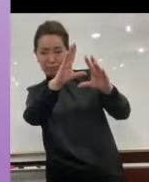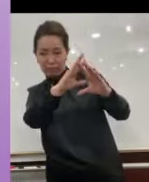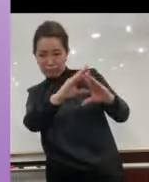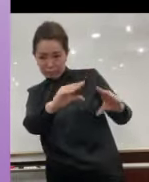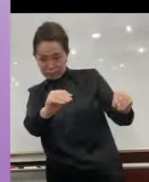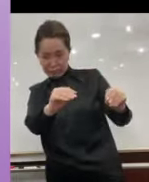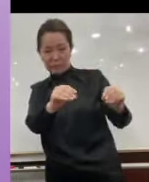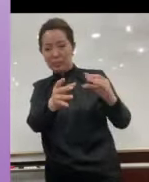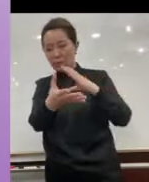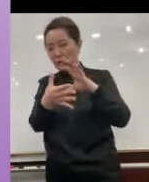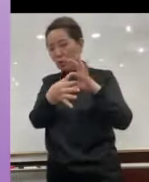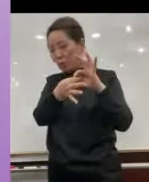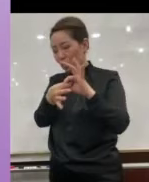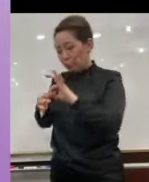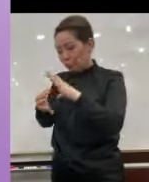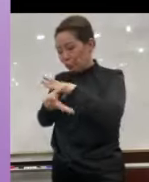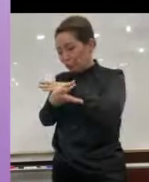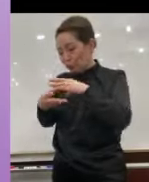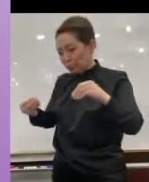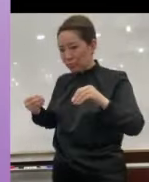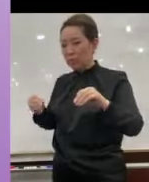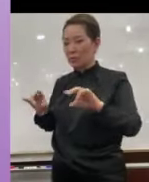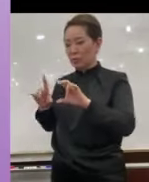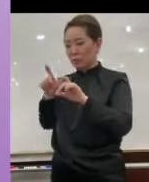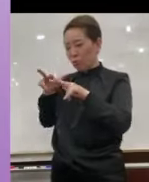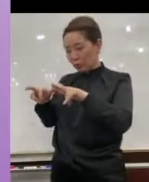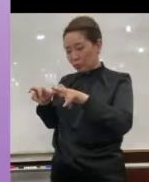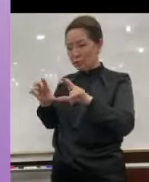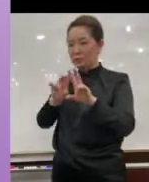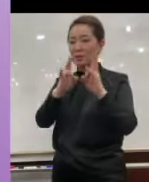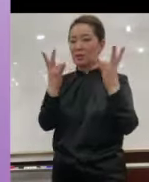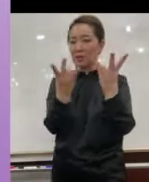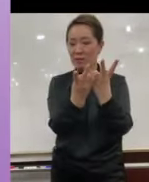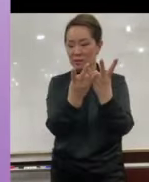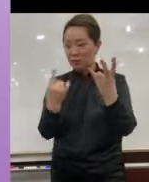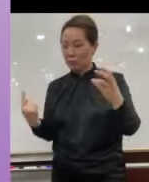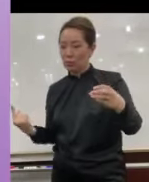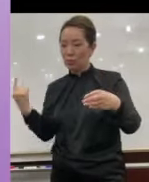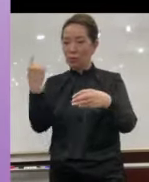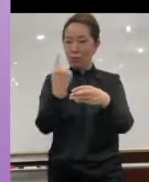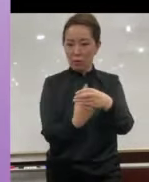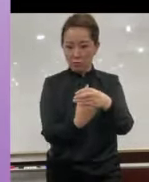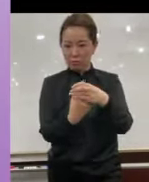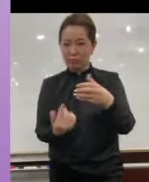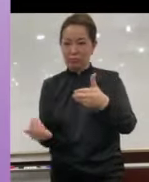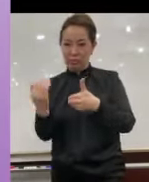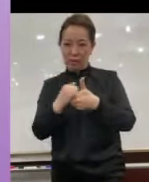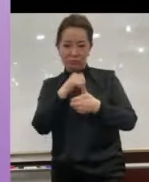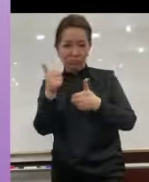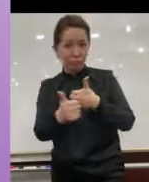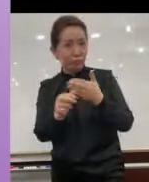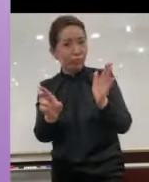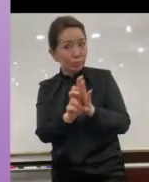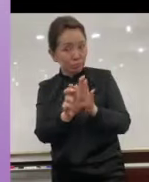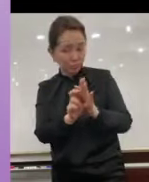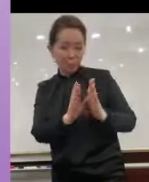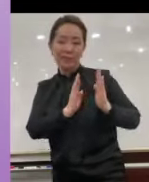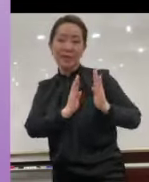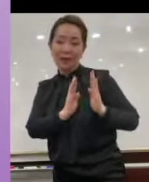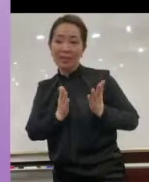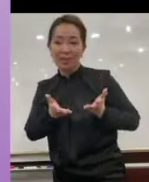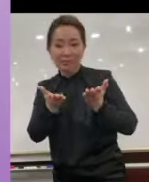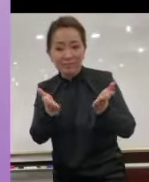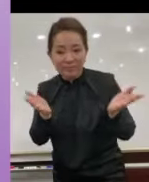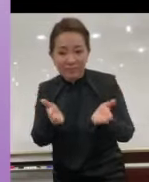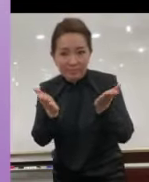давхар өөрчилжээч тэр хүмүүсийн нийгмийн оролцоог хангах ёстой юм аа гэсэн энэ байр суурьнаас бид нар хандж байгаа